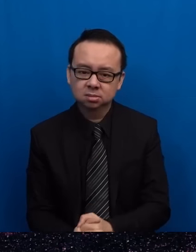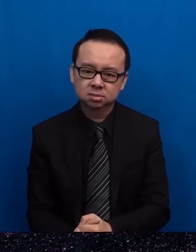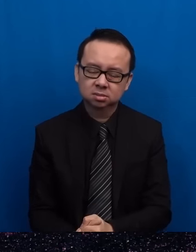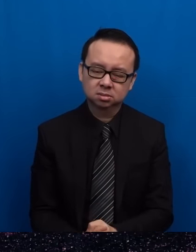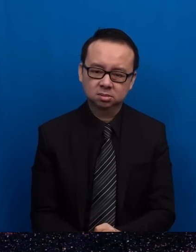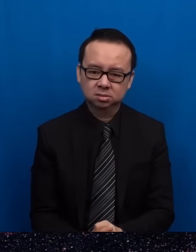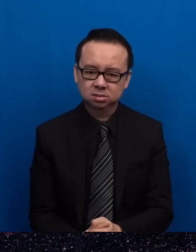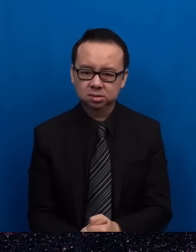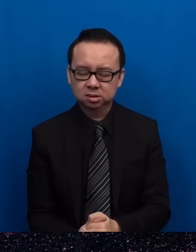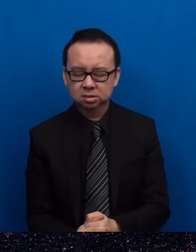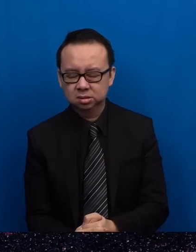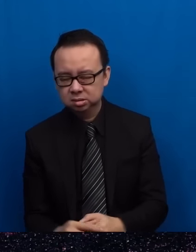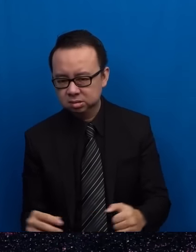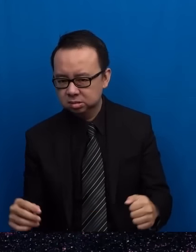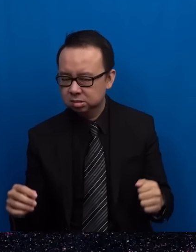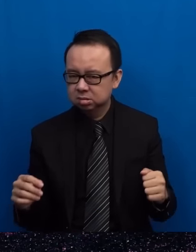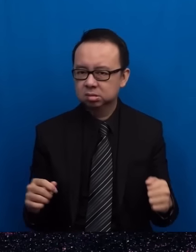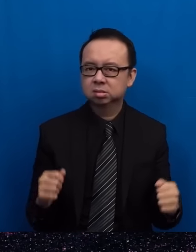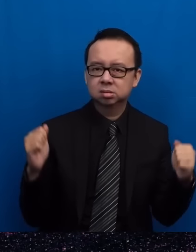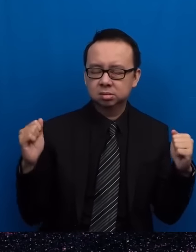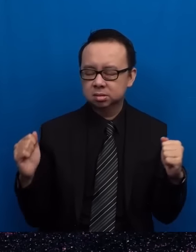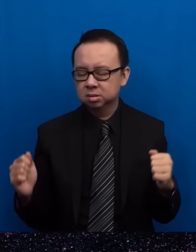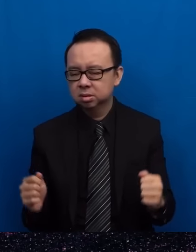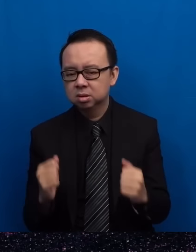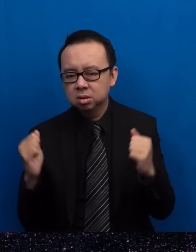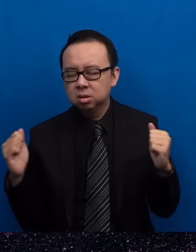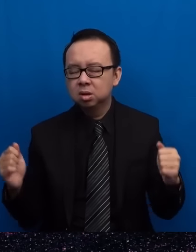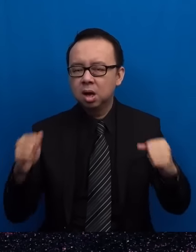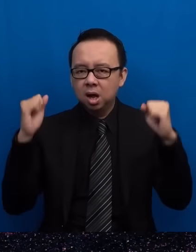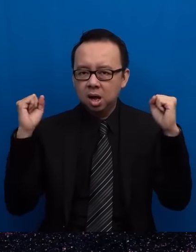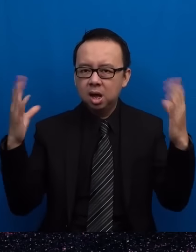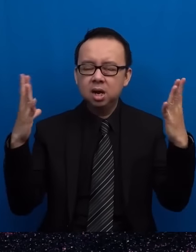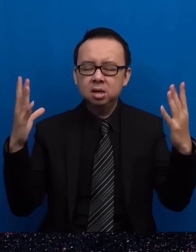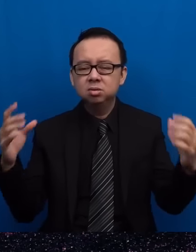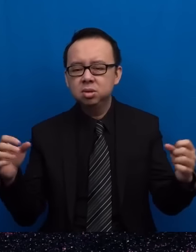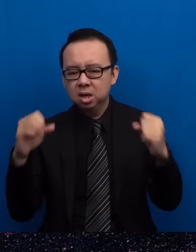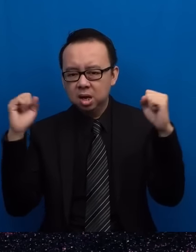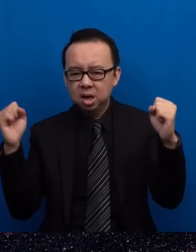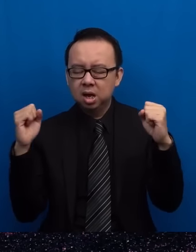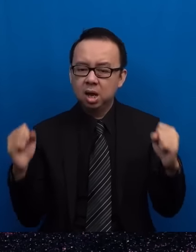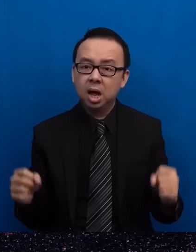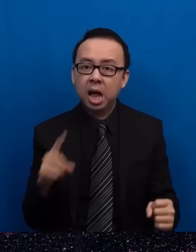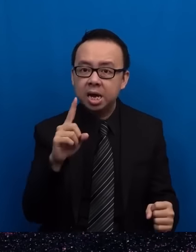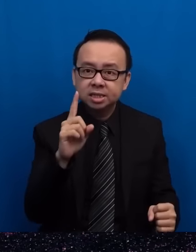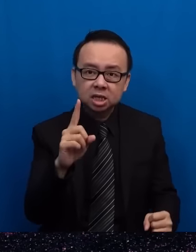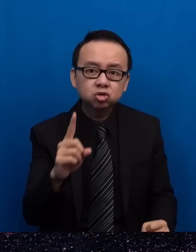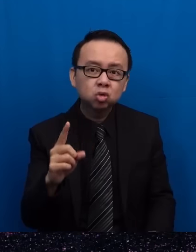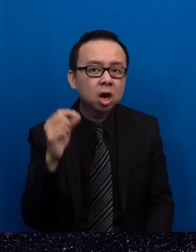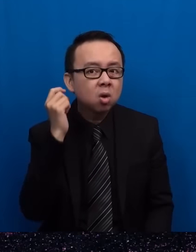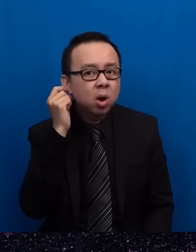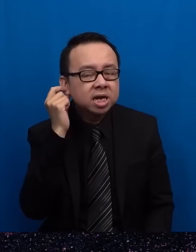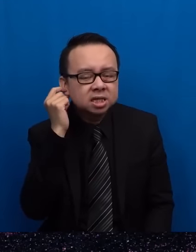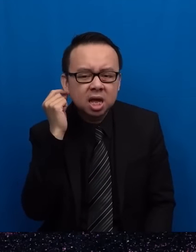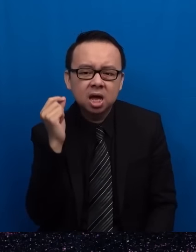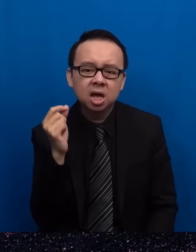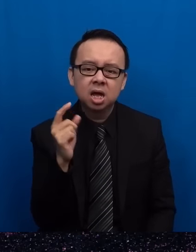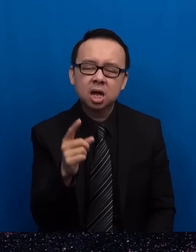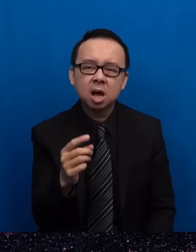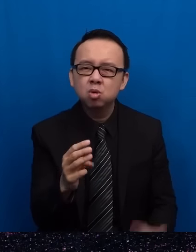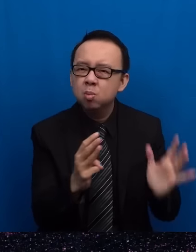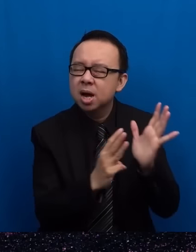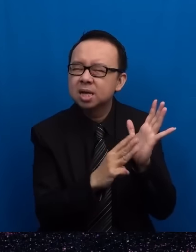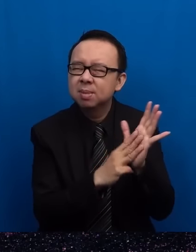ya namata kaya baralapata kaya shanan. Inana mata kamaya rama. Ada seorang wanita, Anda juga mengalami